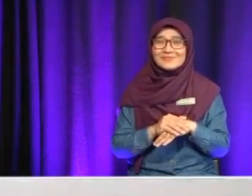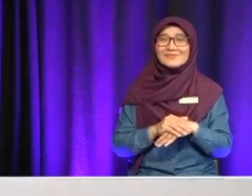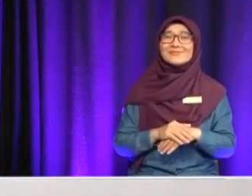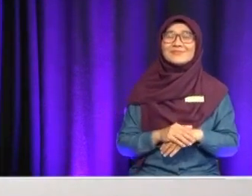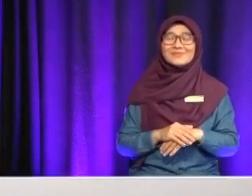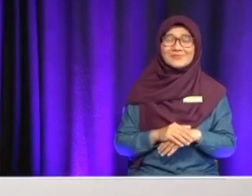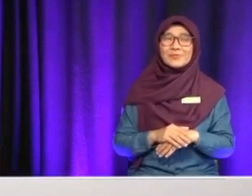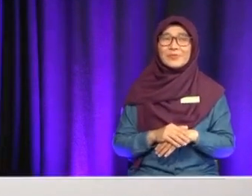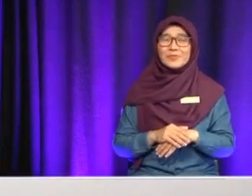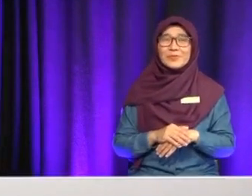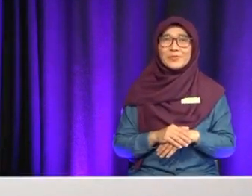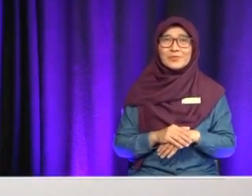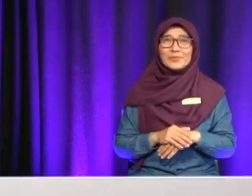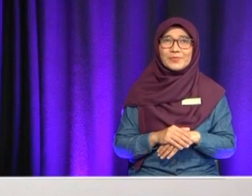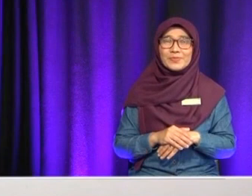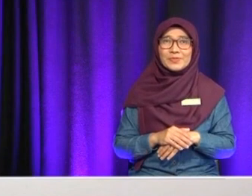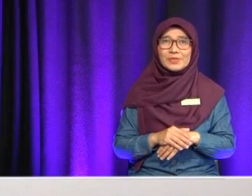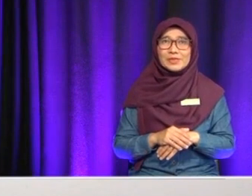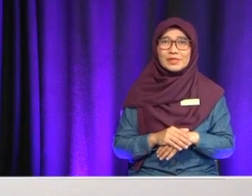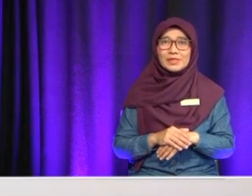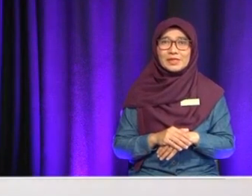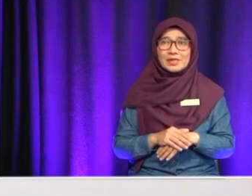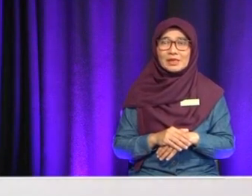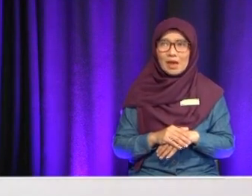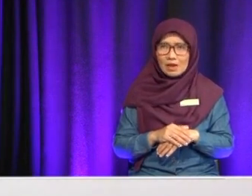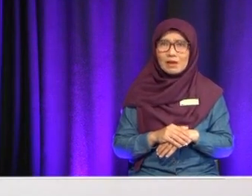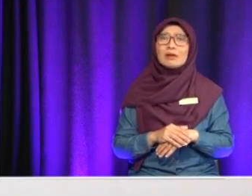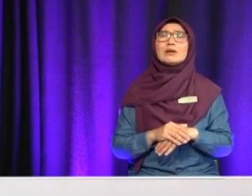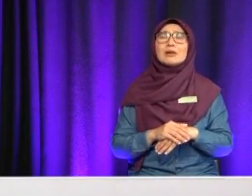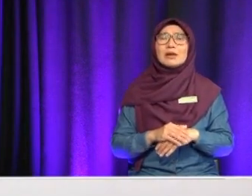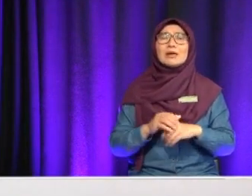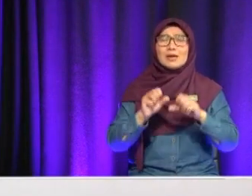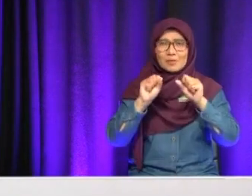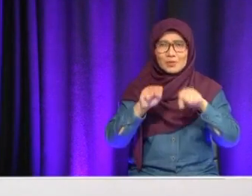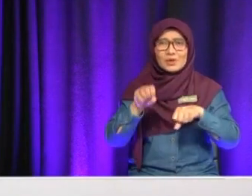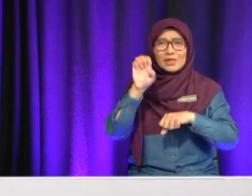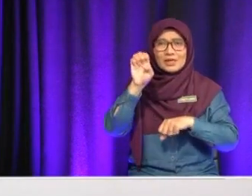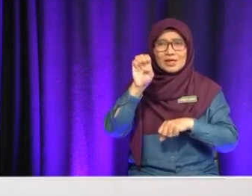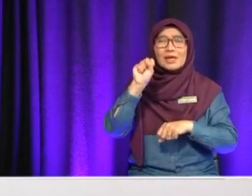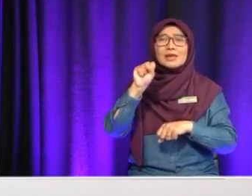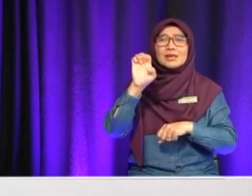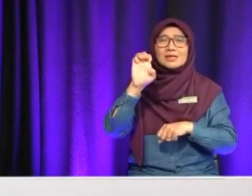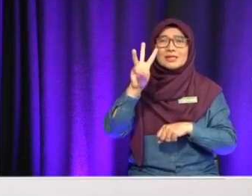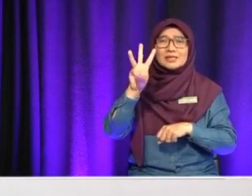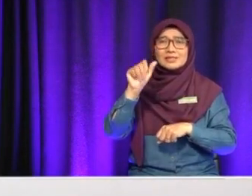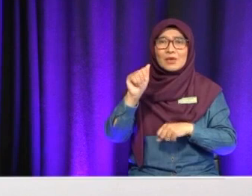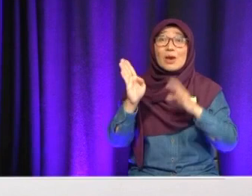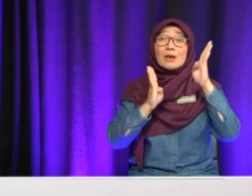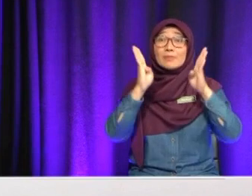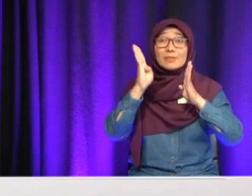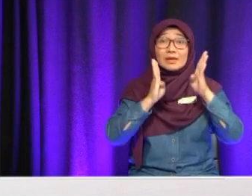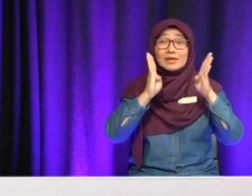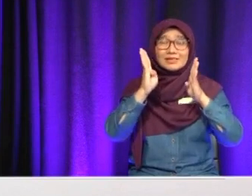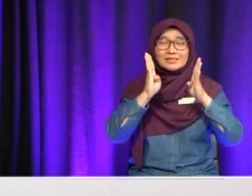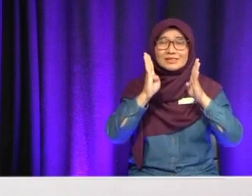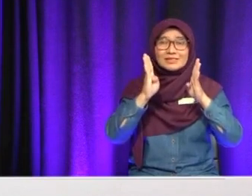Hafi. Kita boleh menyewa bas untuk perjalanan yang jauh yang melibatkan ramai orang. Dan kita juga